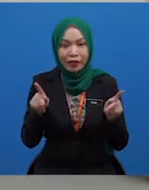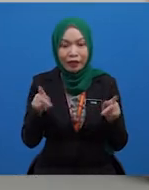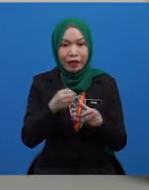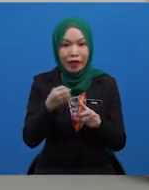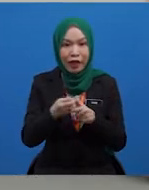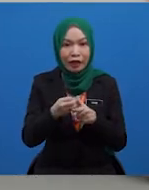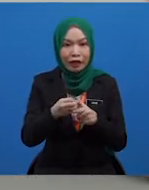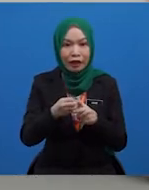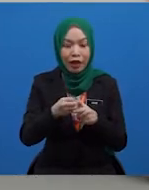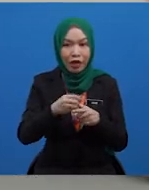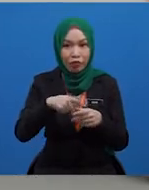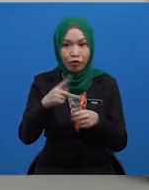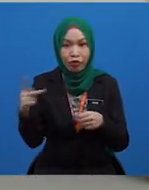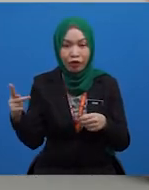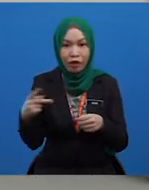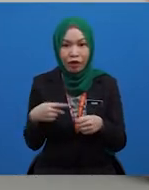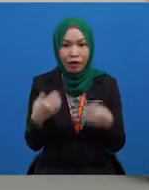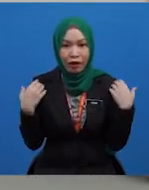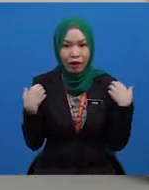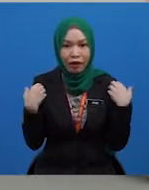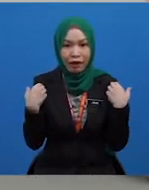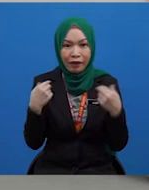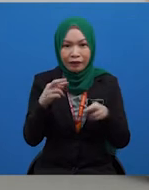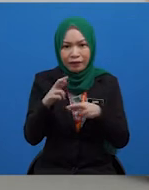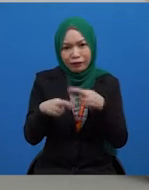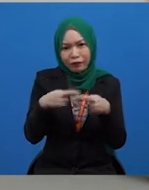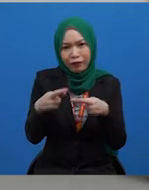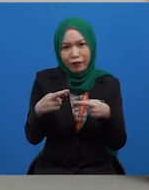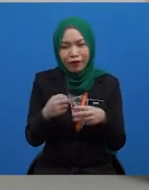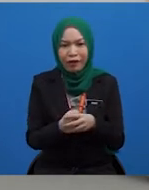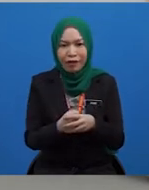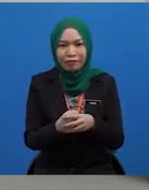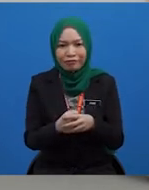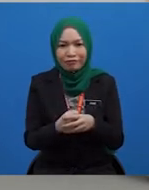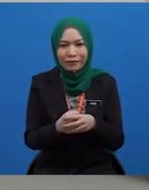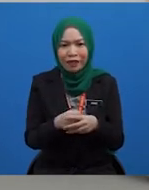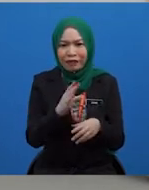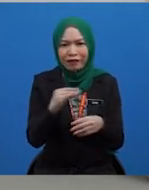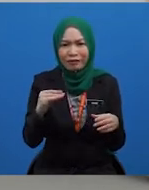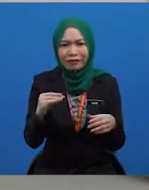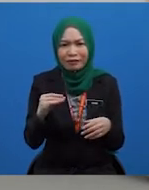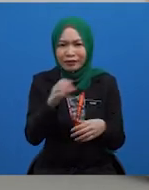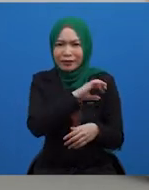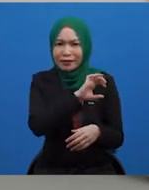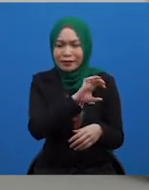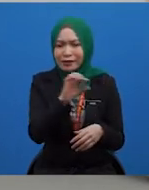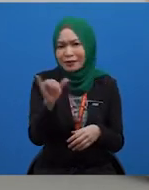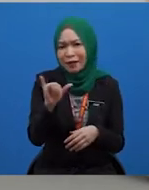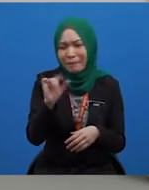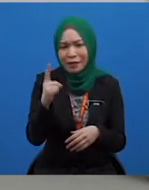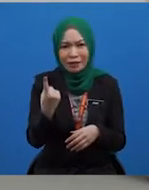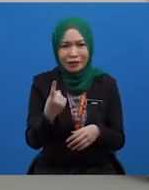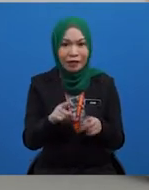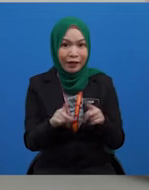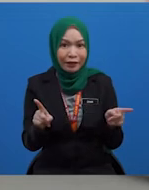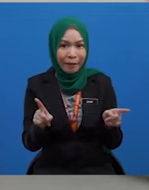mempunyai pacuan empat roda, ada pintu, ada cermin dan sebagainya. Tapi apa sebabnya